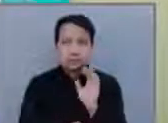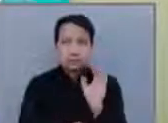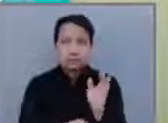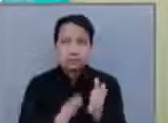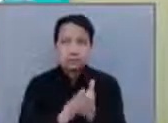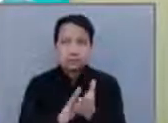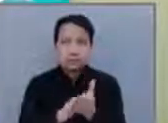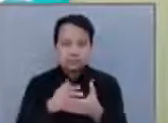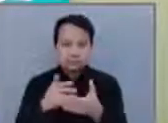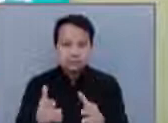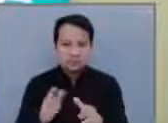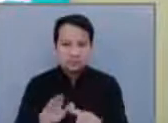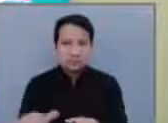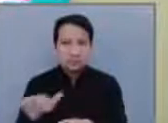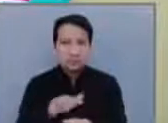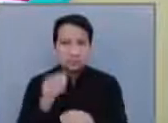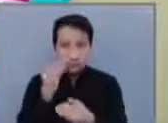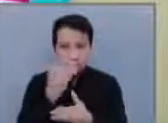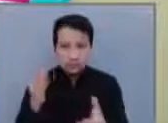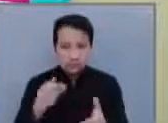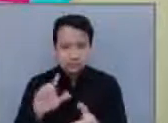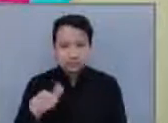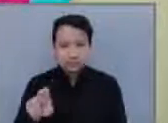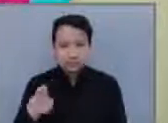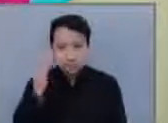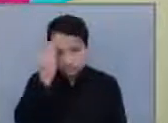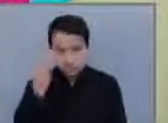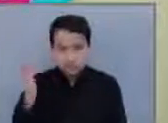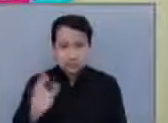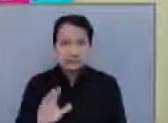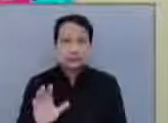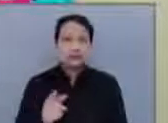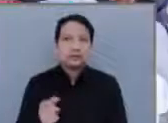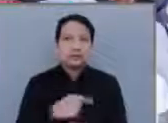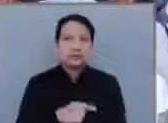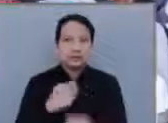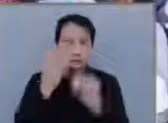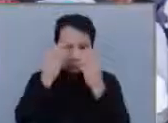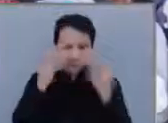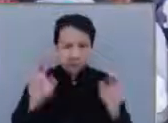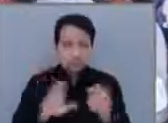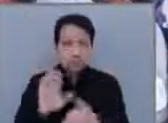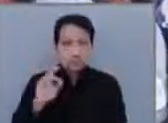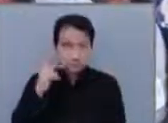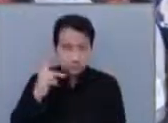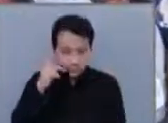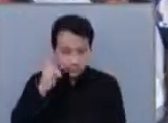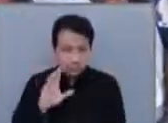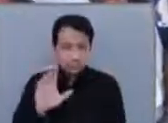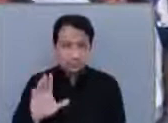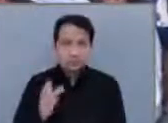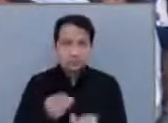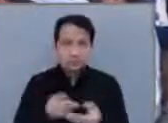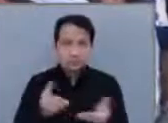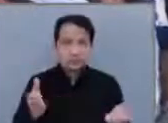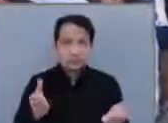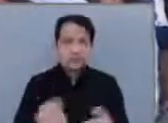nito, iginit ng lokal na pamahalaan na hindi mula sa alkalde o sa mga politiko ang mga ipinamahaging gamit